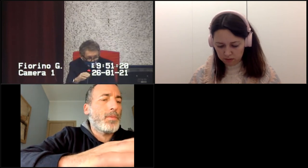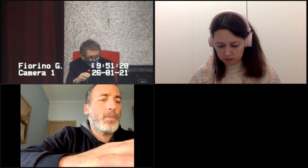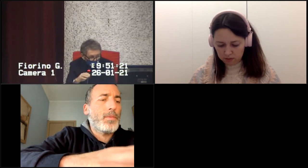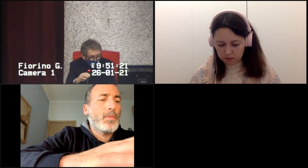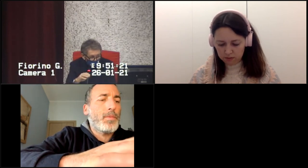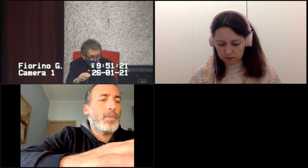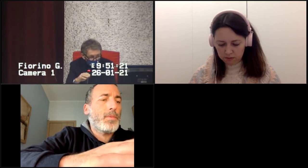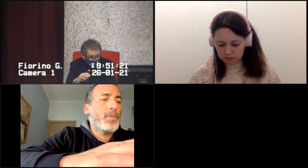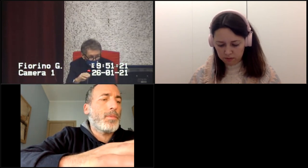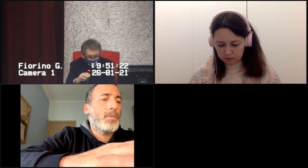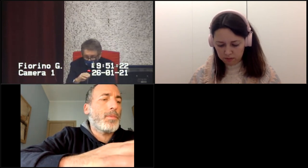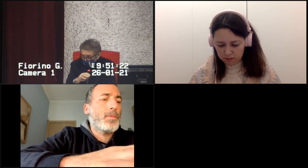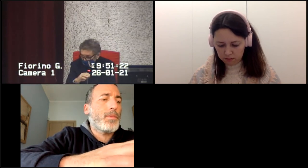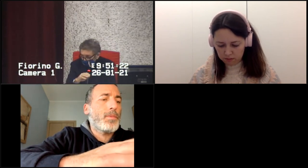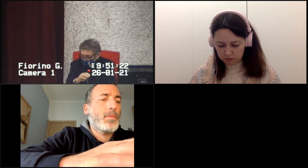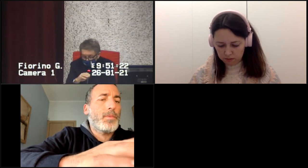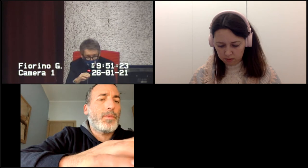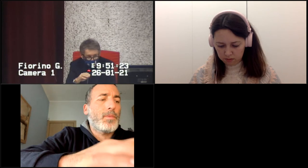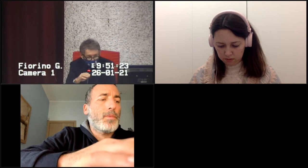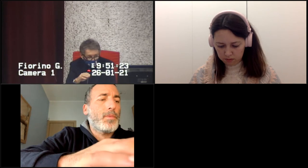Contrari?